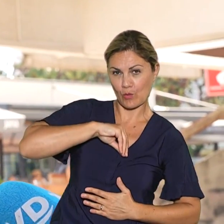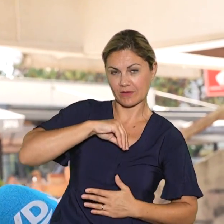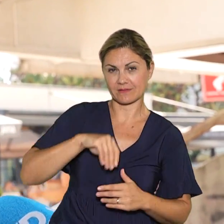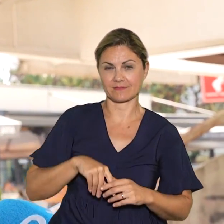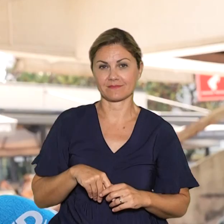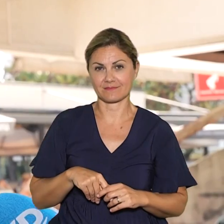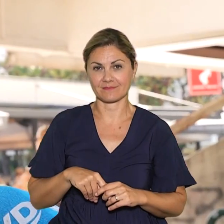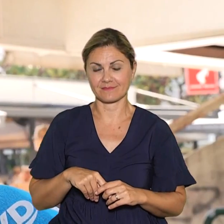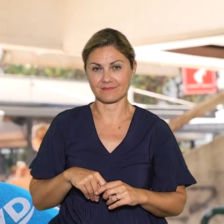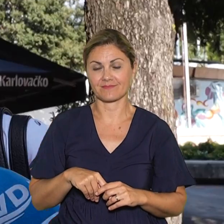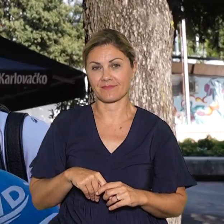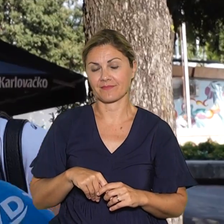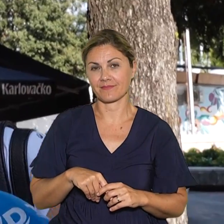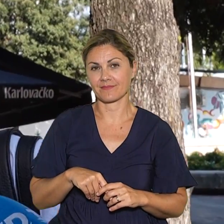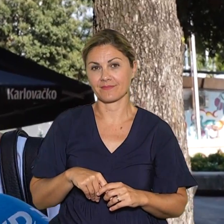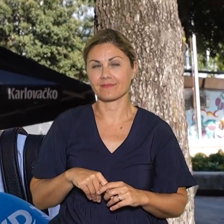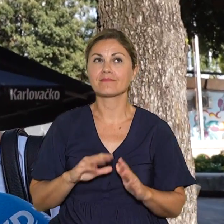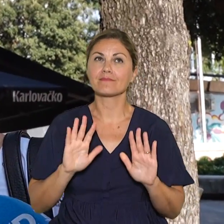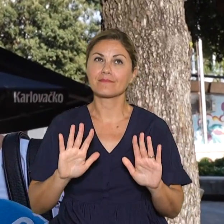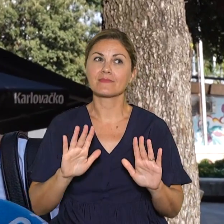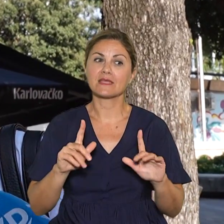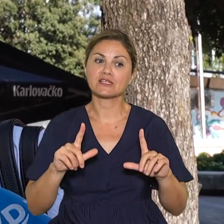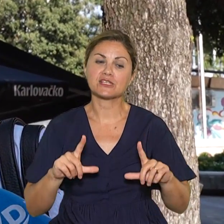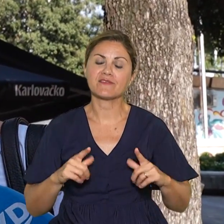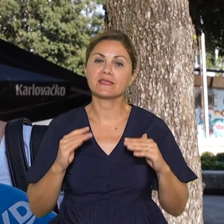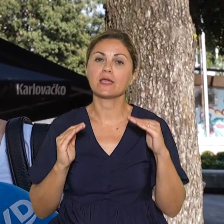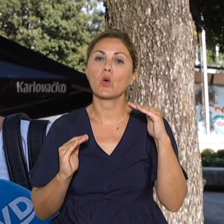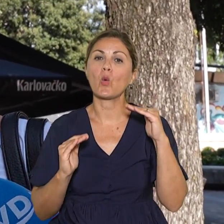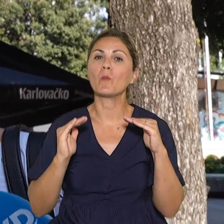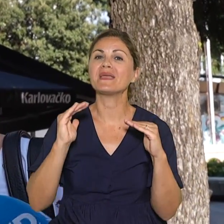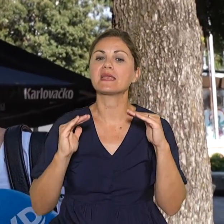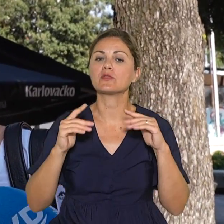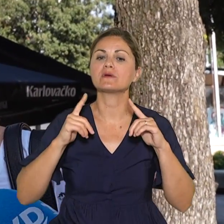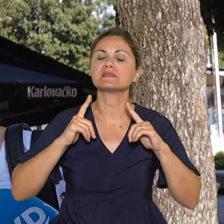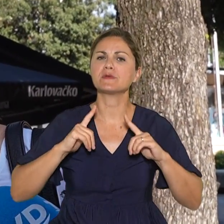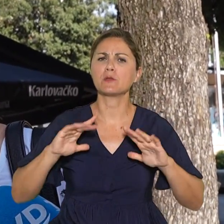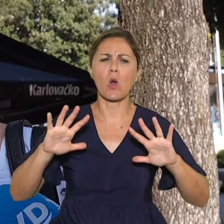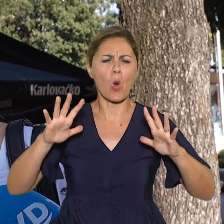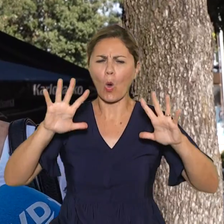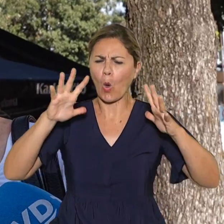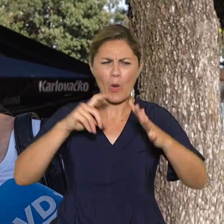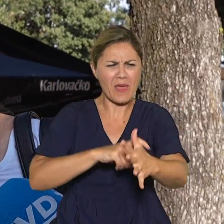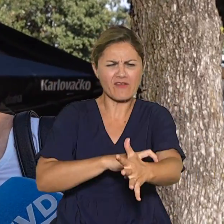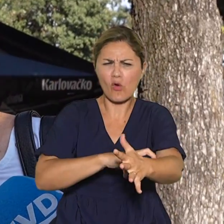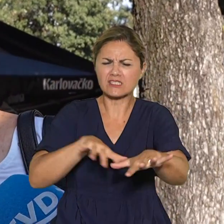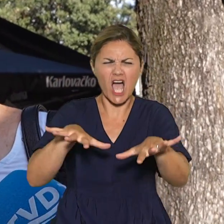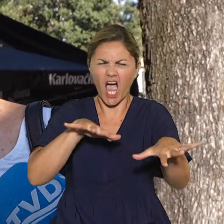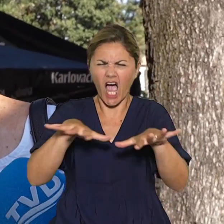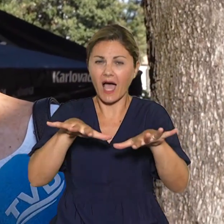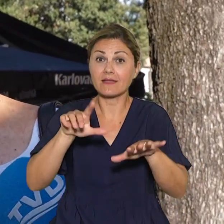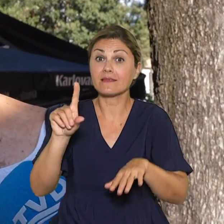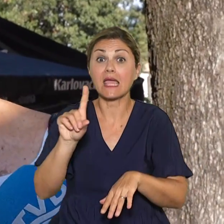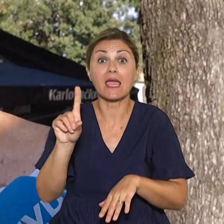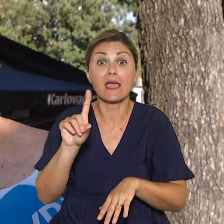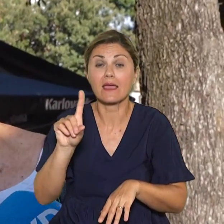A to od toga potiče. Živiti umjereno i dobro, smireno, ne ludovati kao što vi mladi ludujete